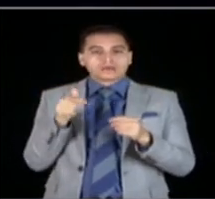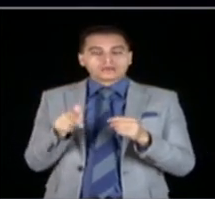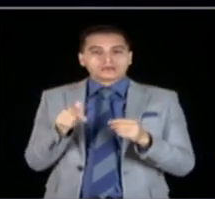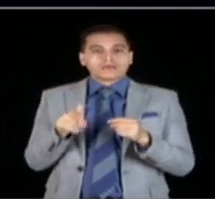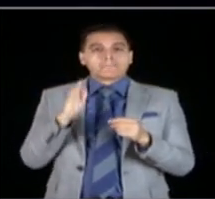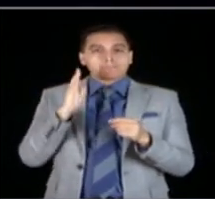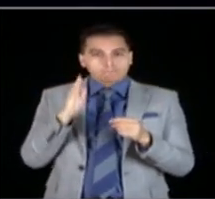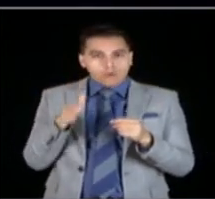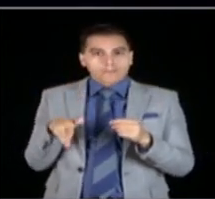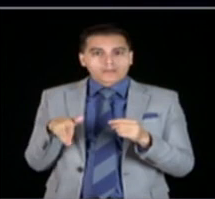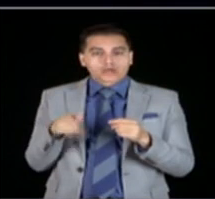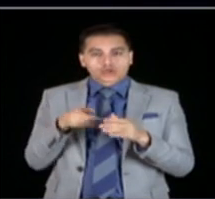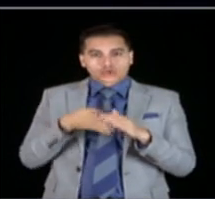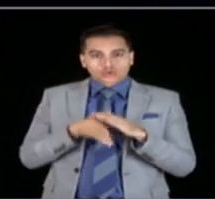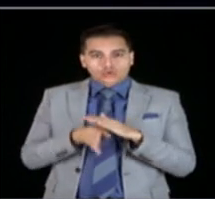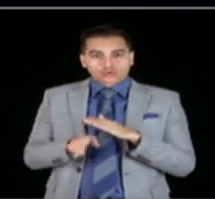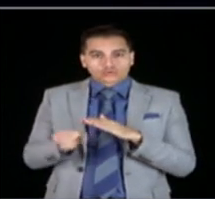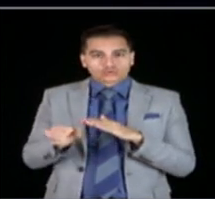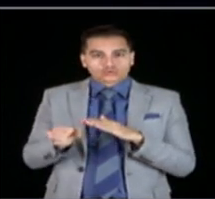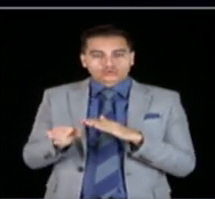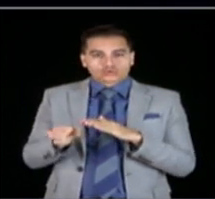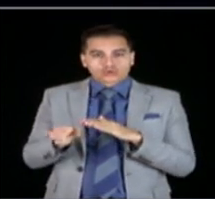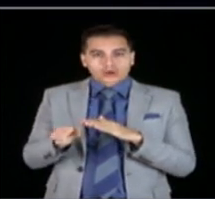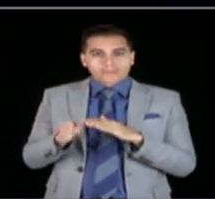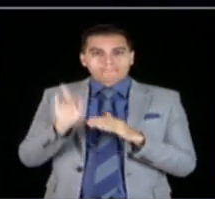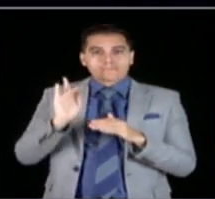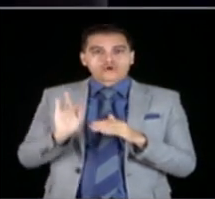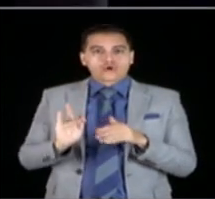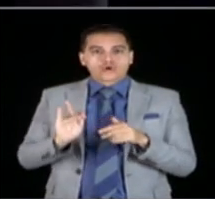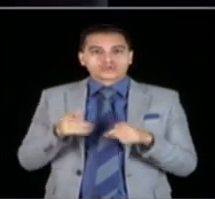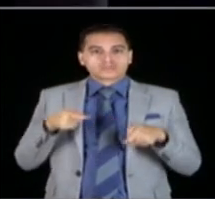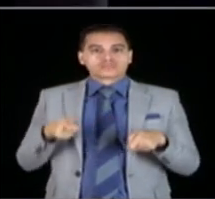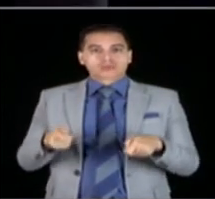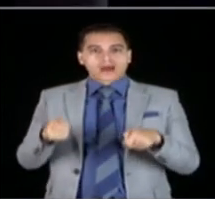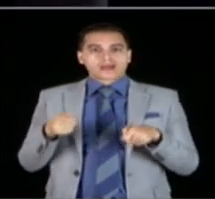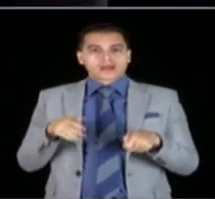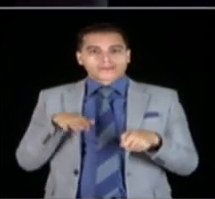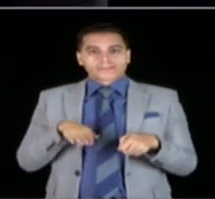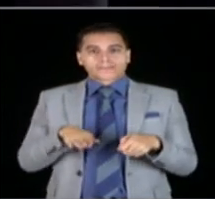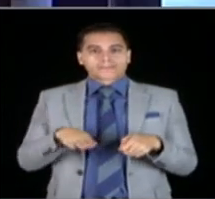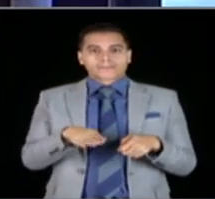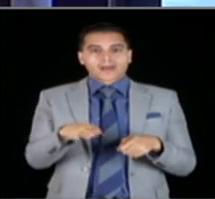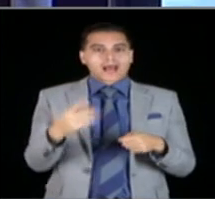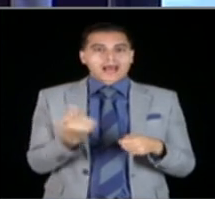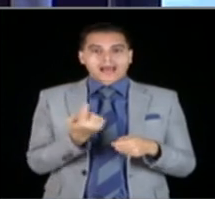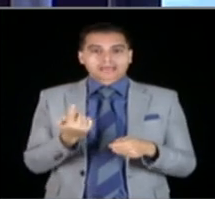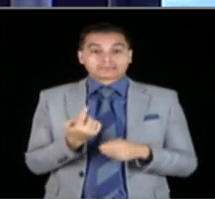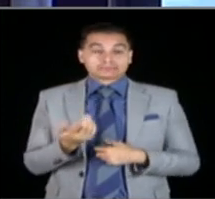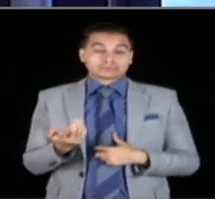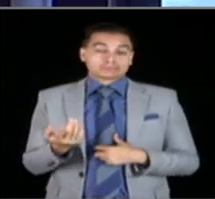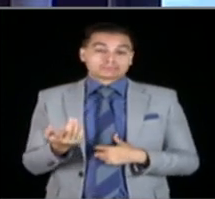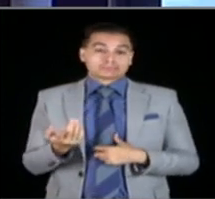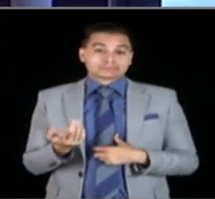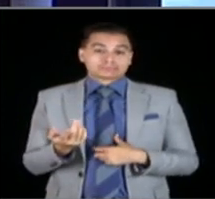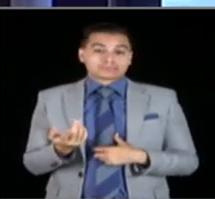إن ممكن إنك تدخل بالكراسي المتحركة. أخذ إجابة حالا من أليجيترز.